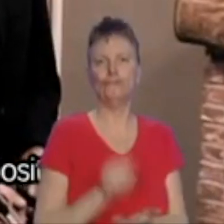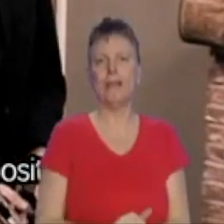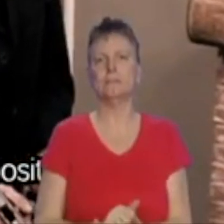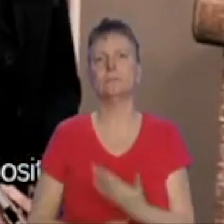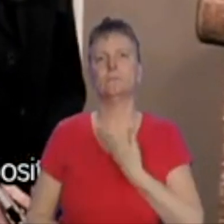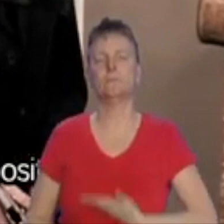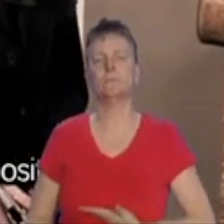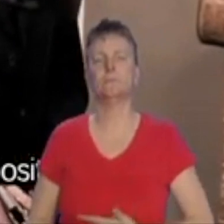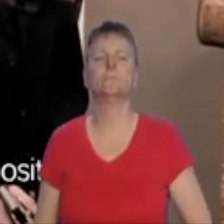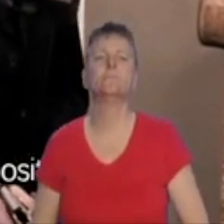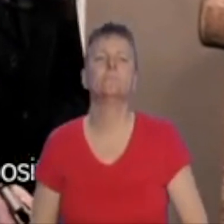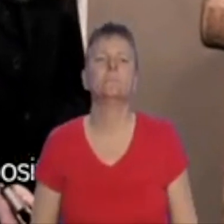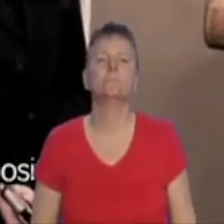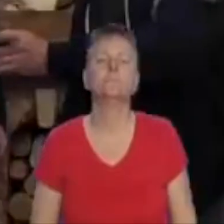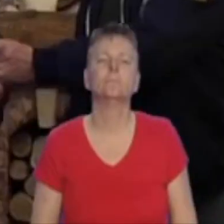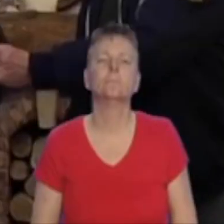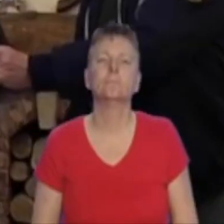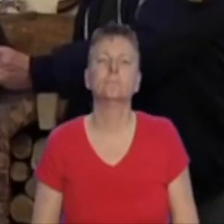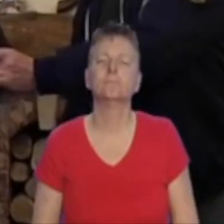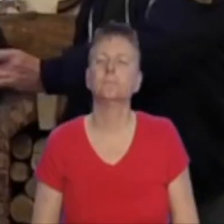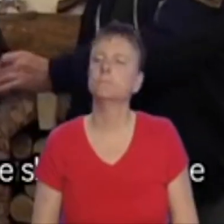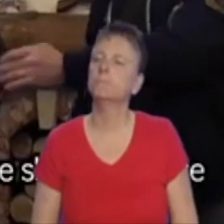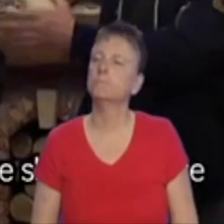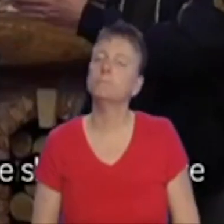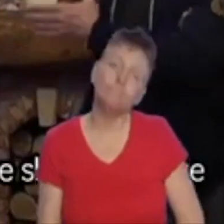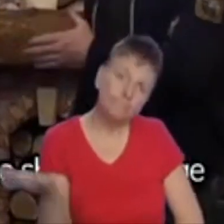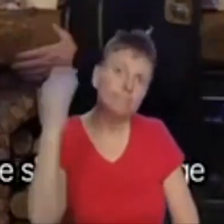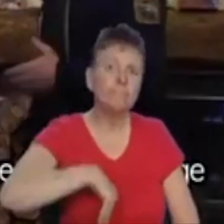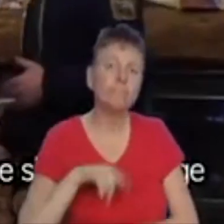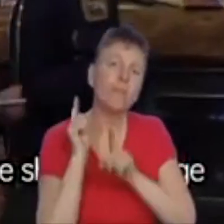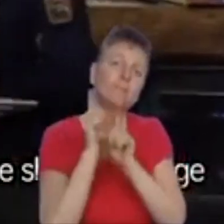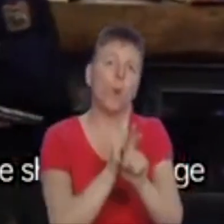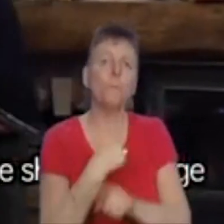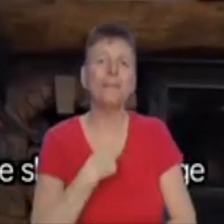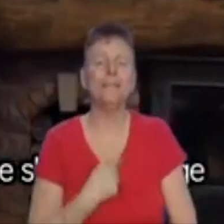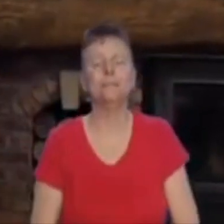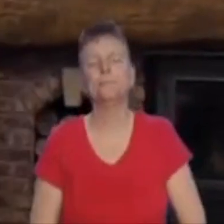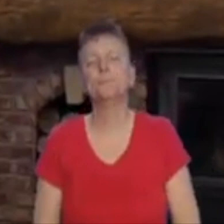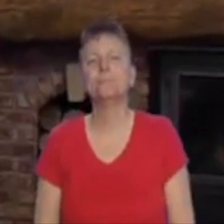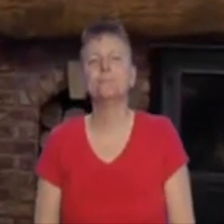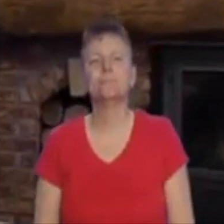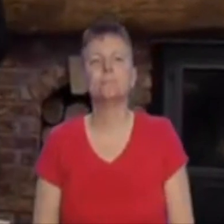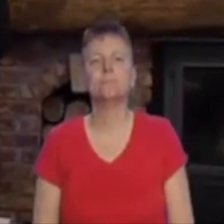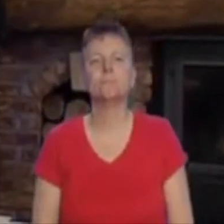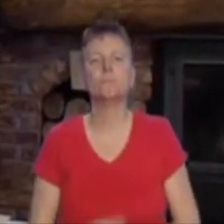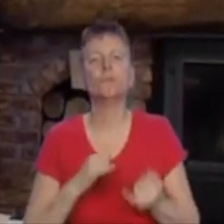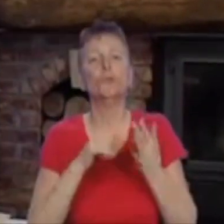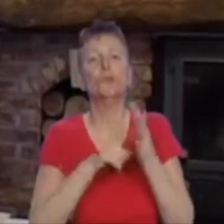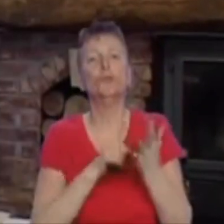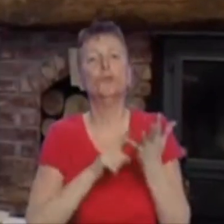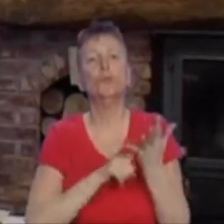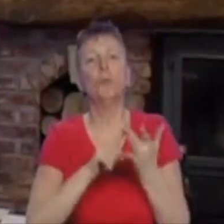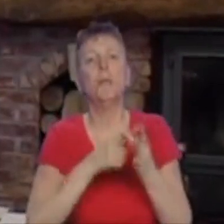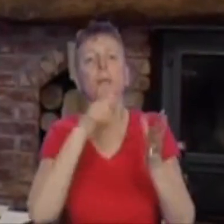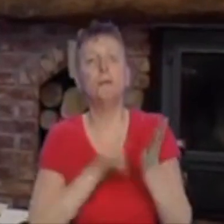pense personnellement 3/4 comme ça. Et vous me suivez s'il vous plaît au stand de tir. So Julian will be shooting with the Beretta